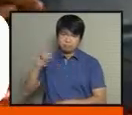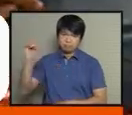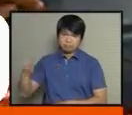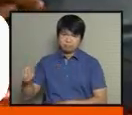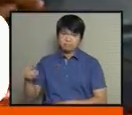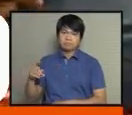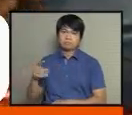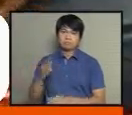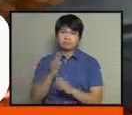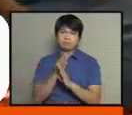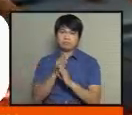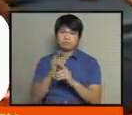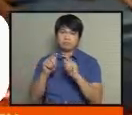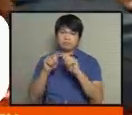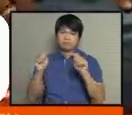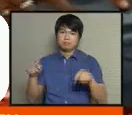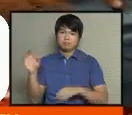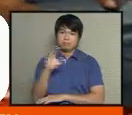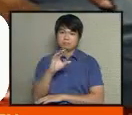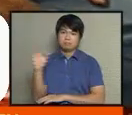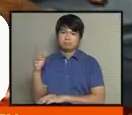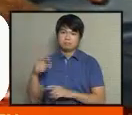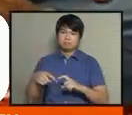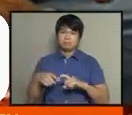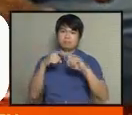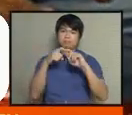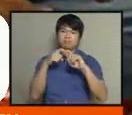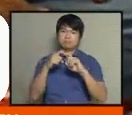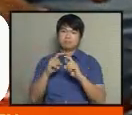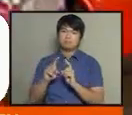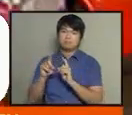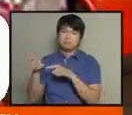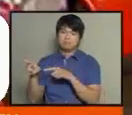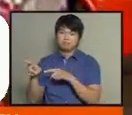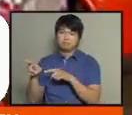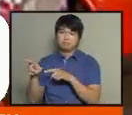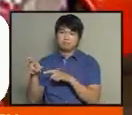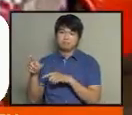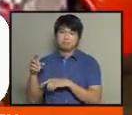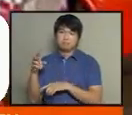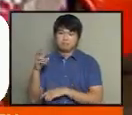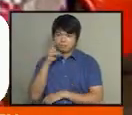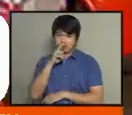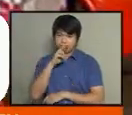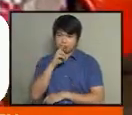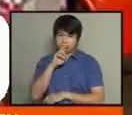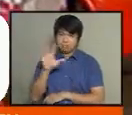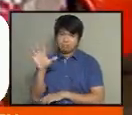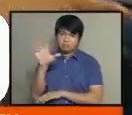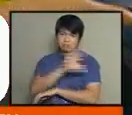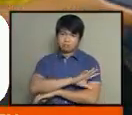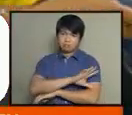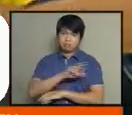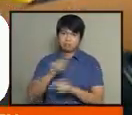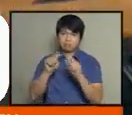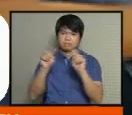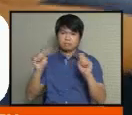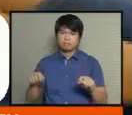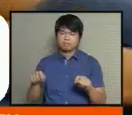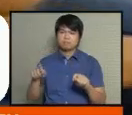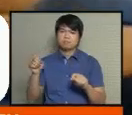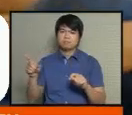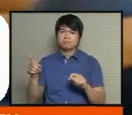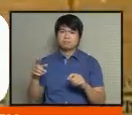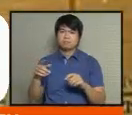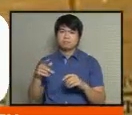na nagpasko dahil kanselado rin ang biyahe papuntang Visayas. Maglilimang araw na raw sila sa terminal. Bukod sa